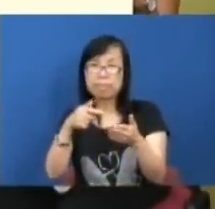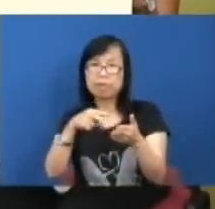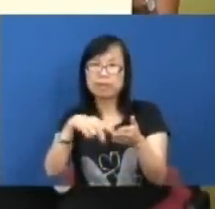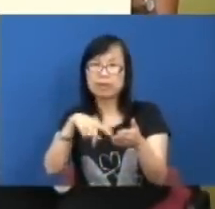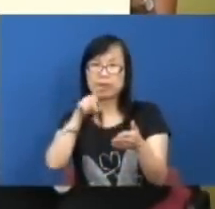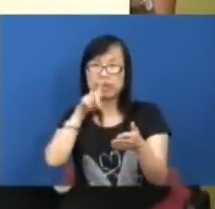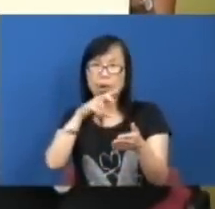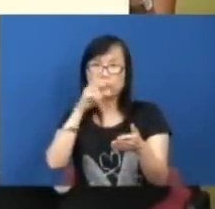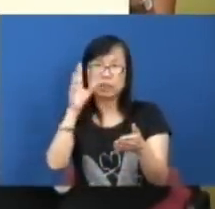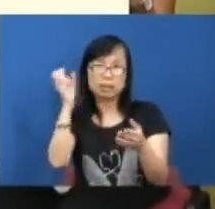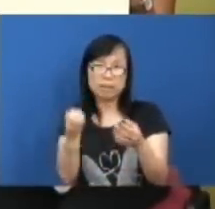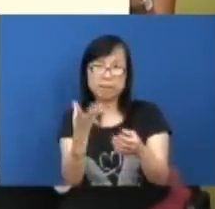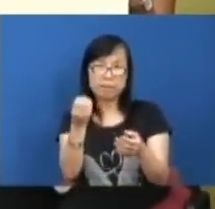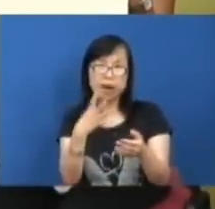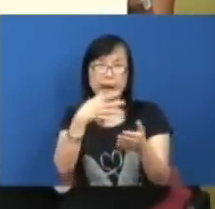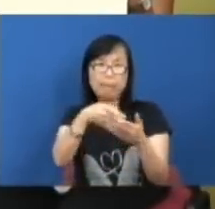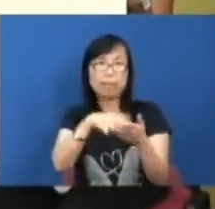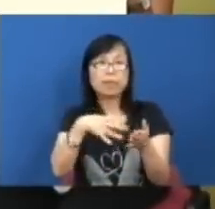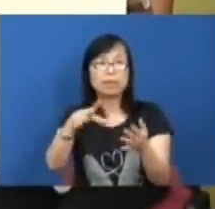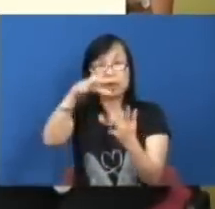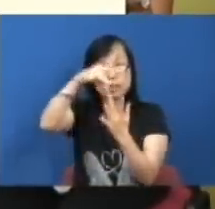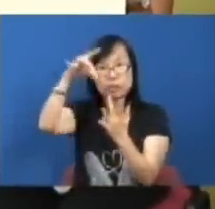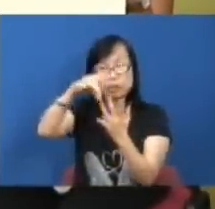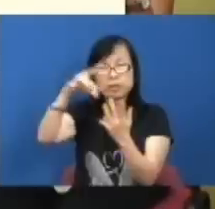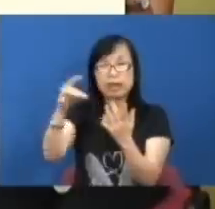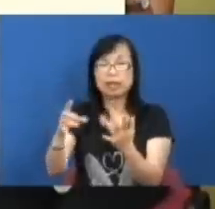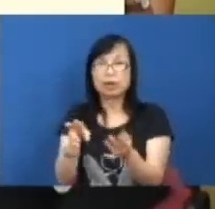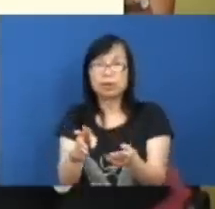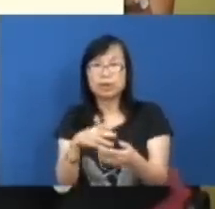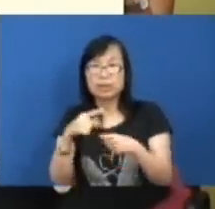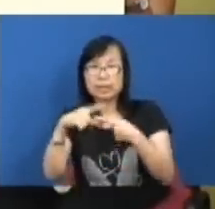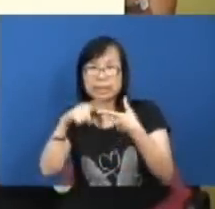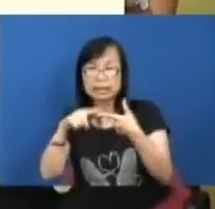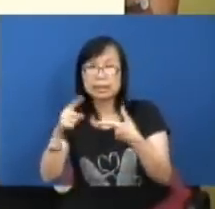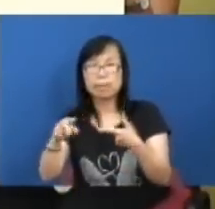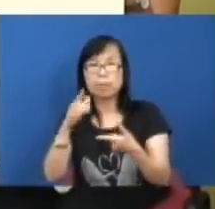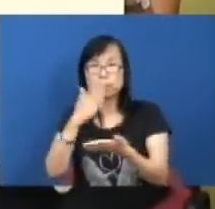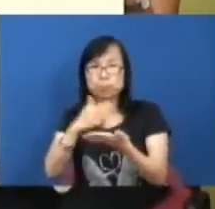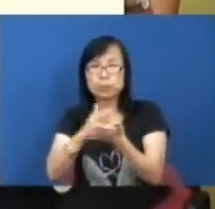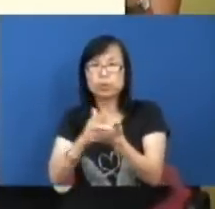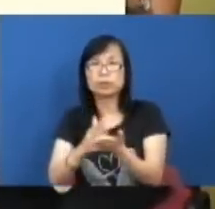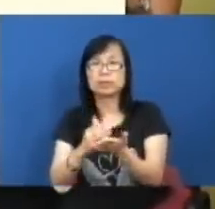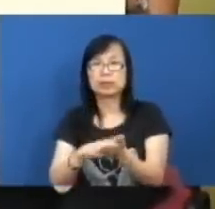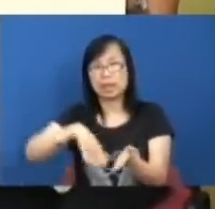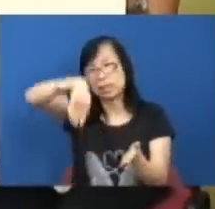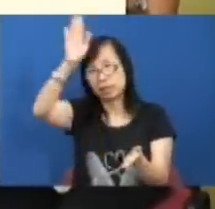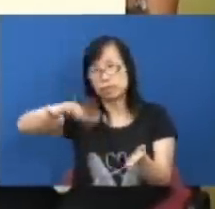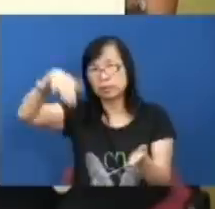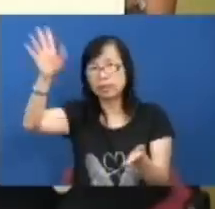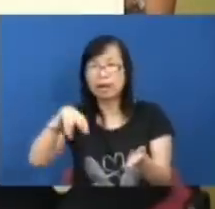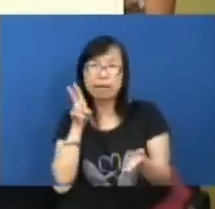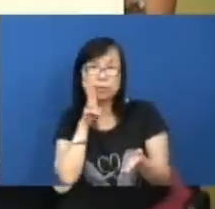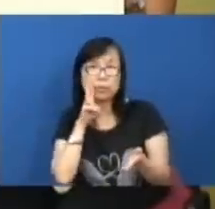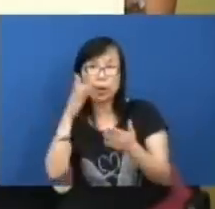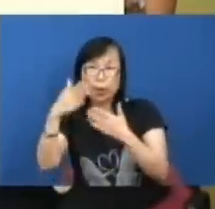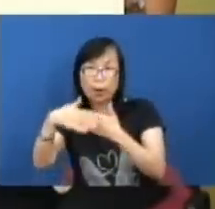好似花紋的質地。一些選擇性的項目，其次呢可以有不同質地的級數的油漆，例如普遍坊